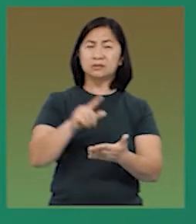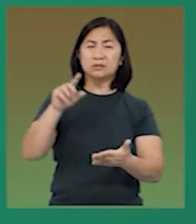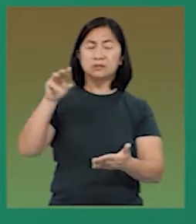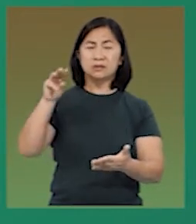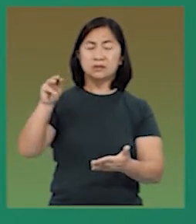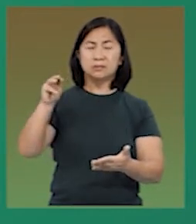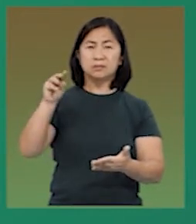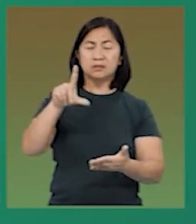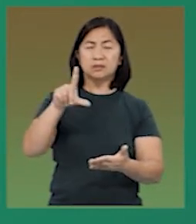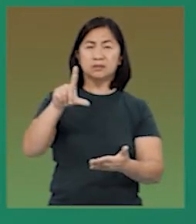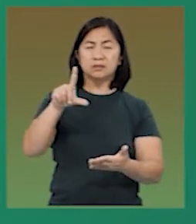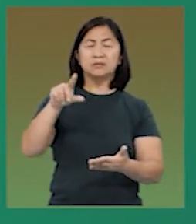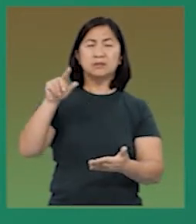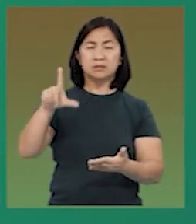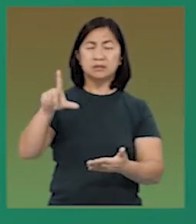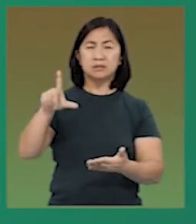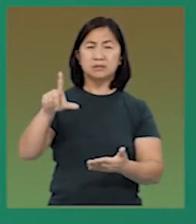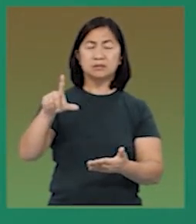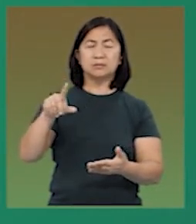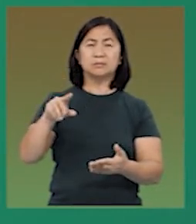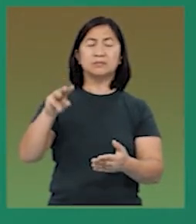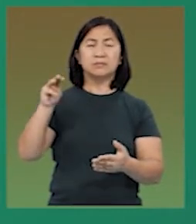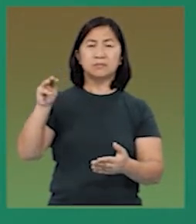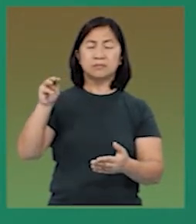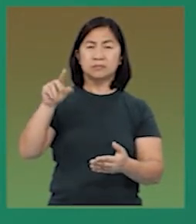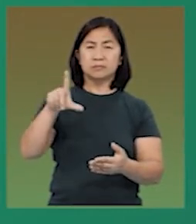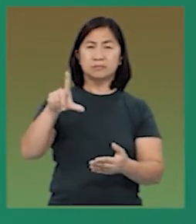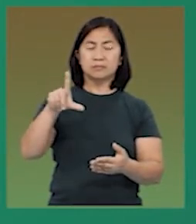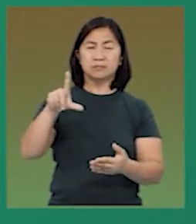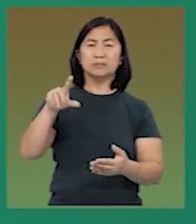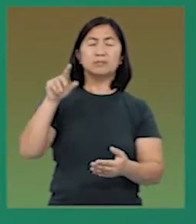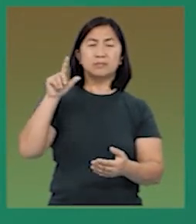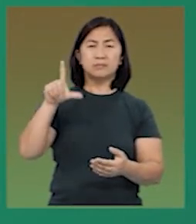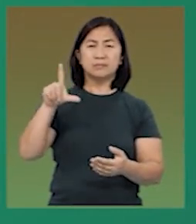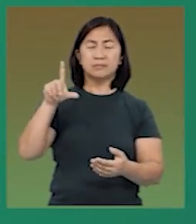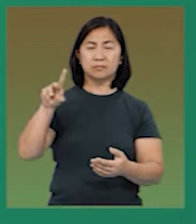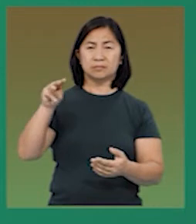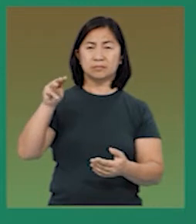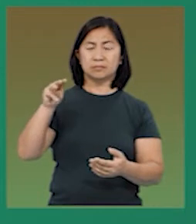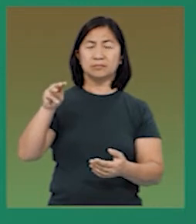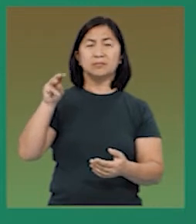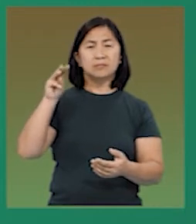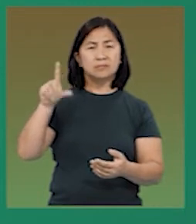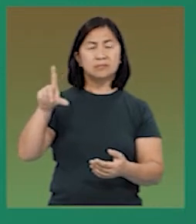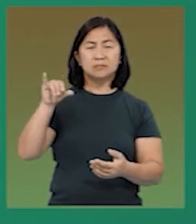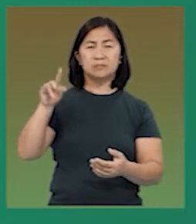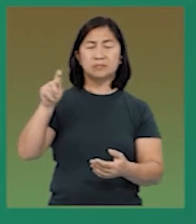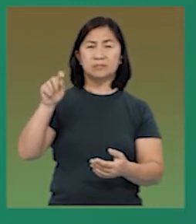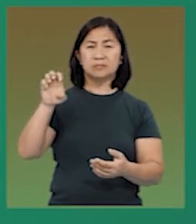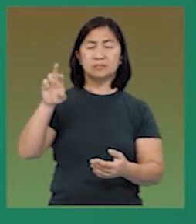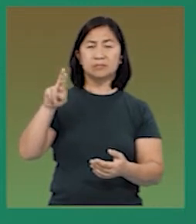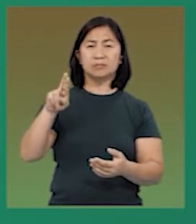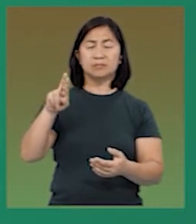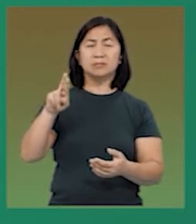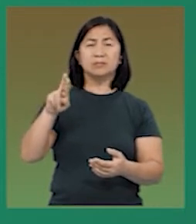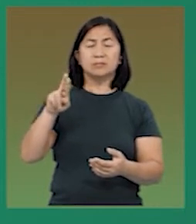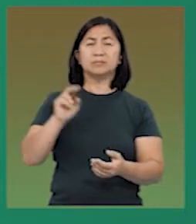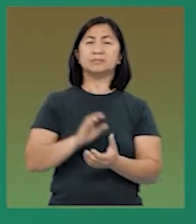L. ML stands for milliliter at L stands for